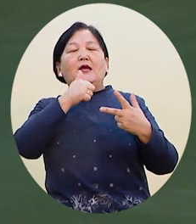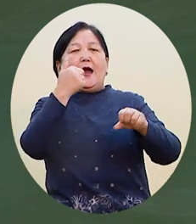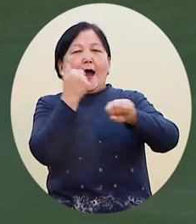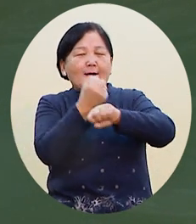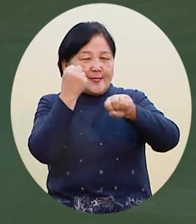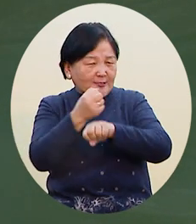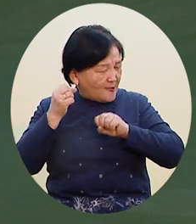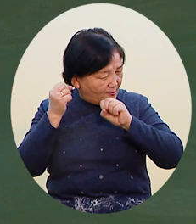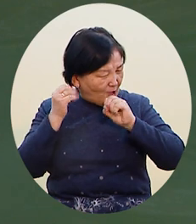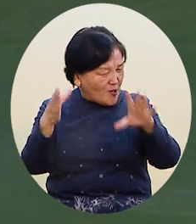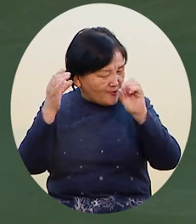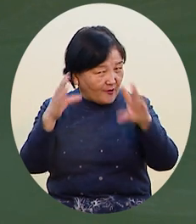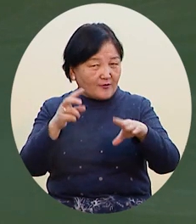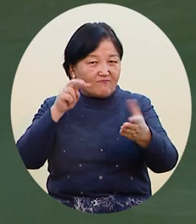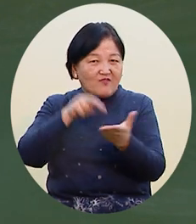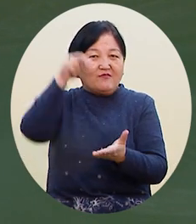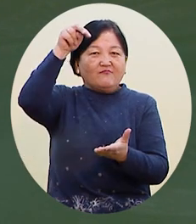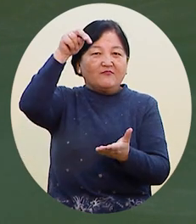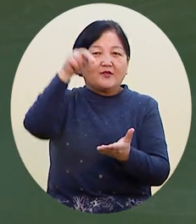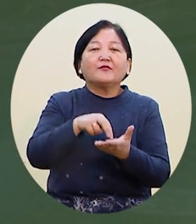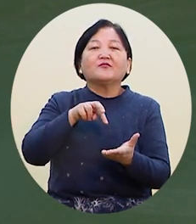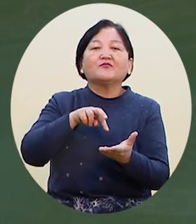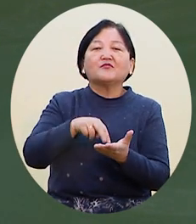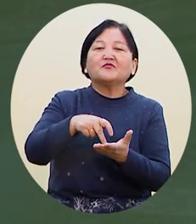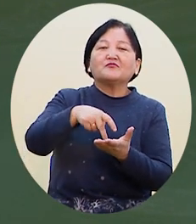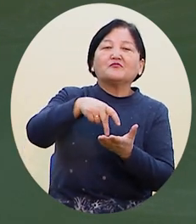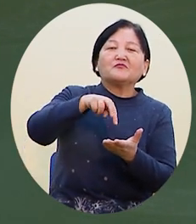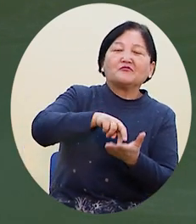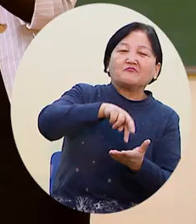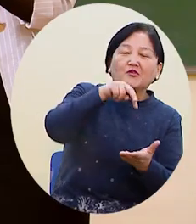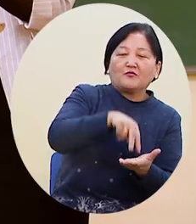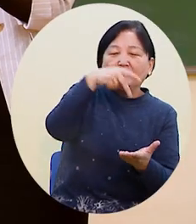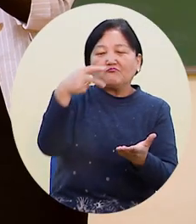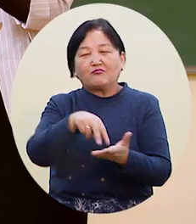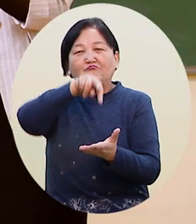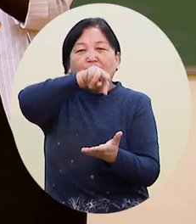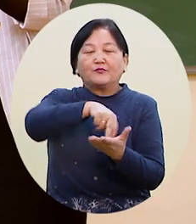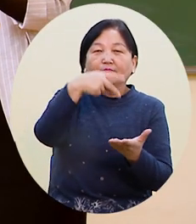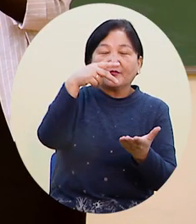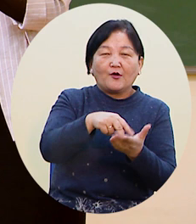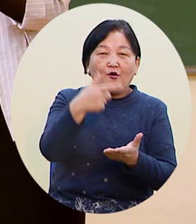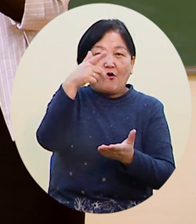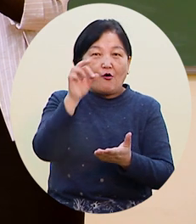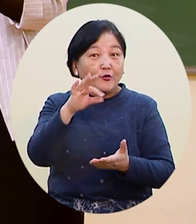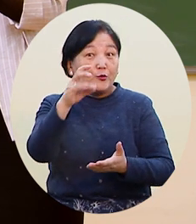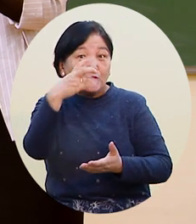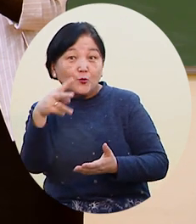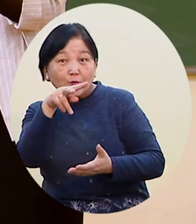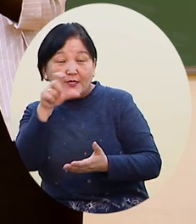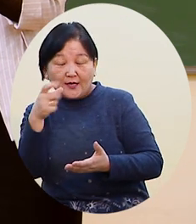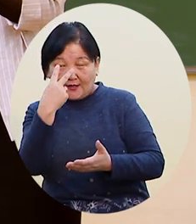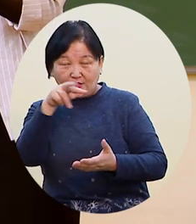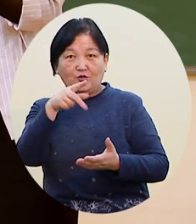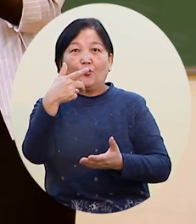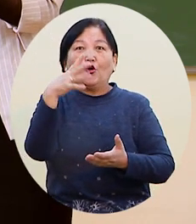асхийг дөргтөл тэв тэв гişгэлн тэн тэнд цохорно. Годон сүүлээ өргөж гой ганганч